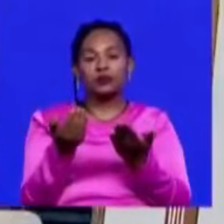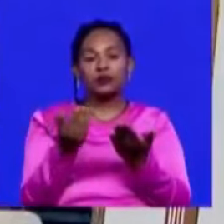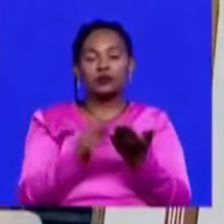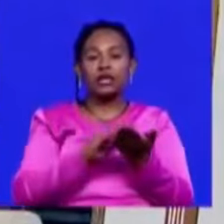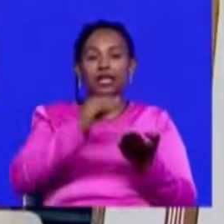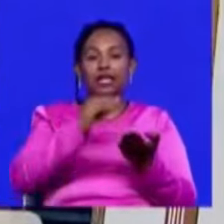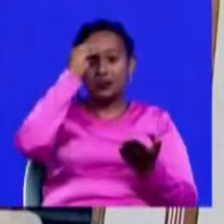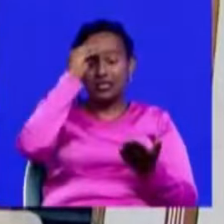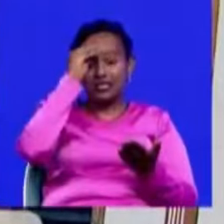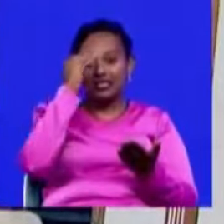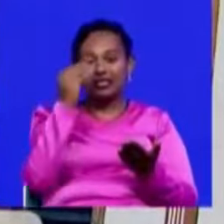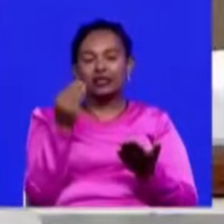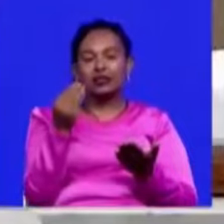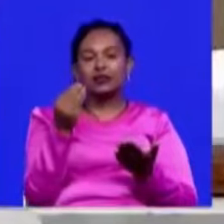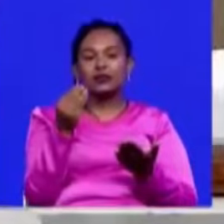ትምህርት